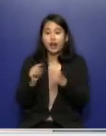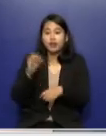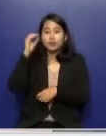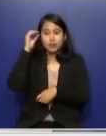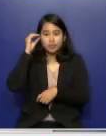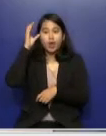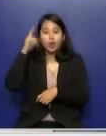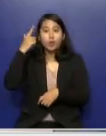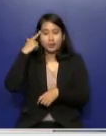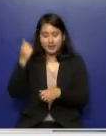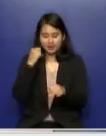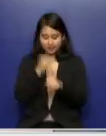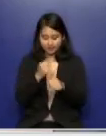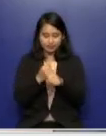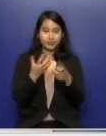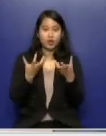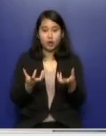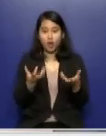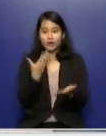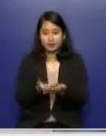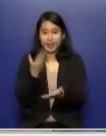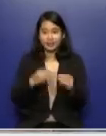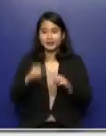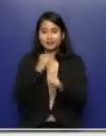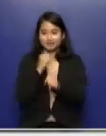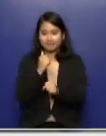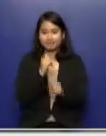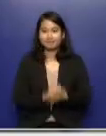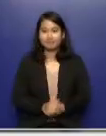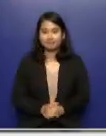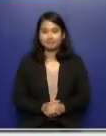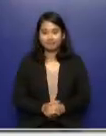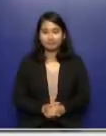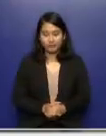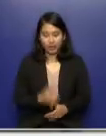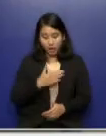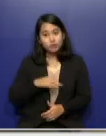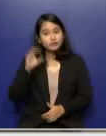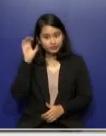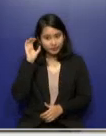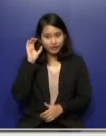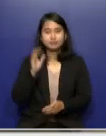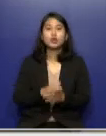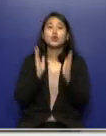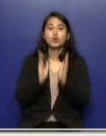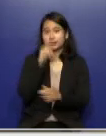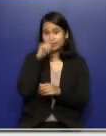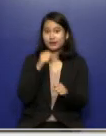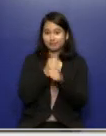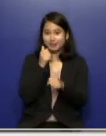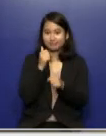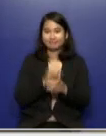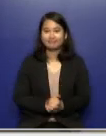างสินค้าที่มีมูลค่าเพิ่มสูงกว่าได้นะครับซึ่งเราเชื่อมั่นว่าคนไทยทำได้น